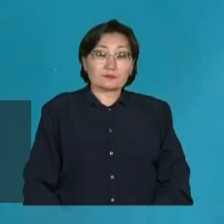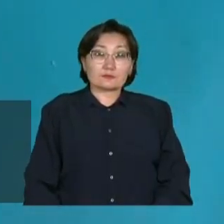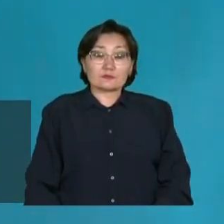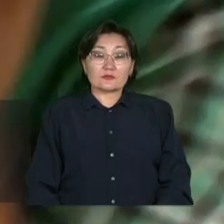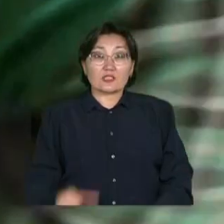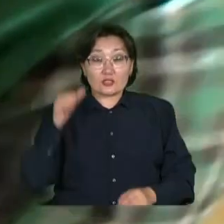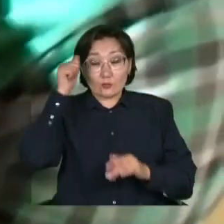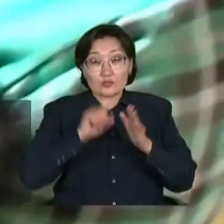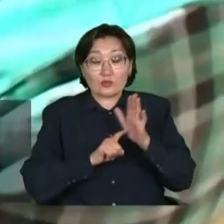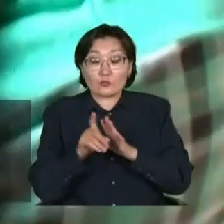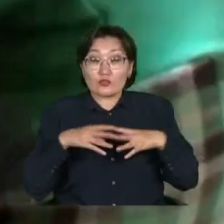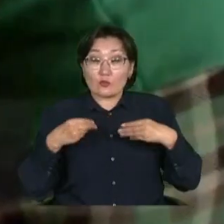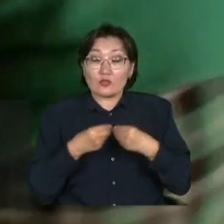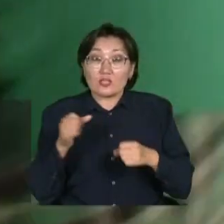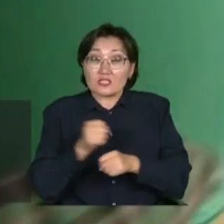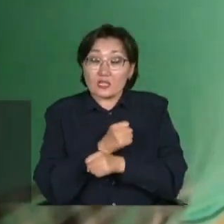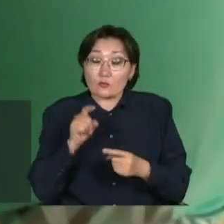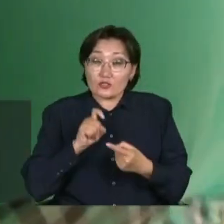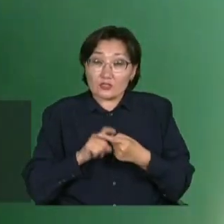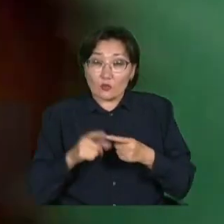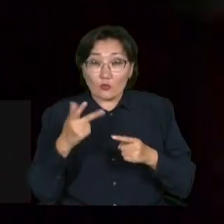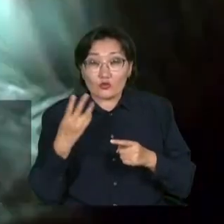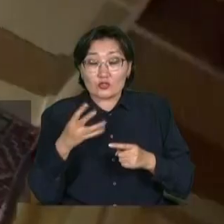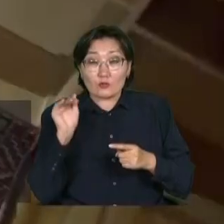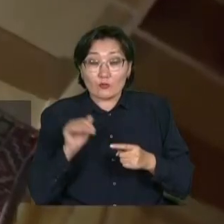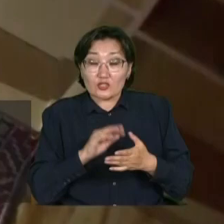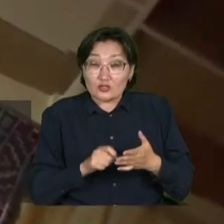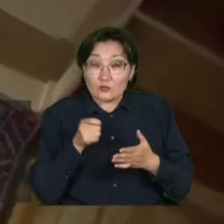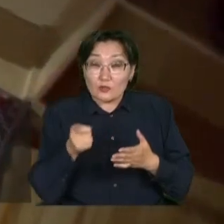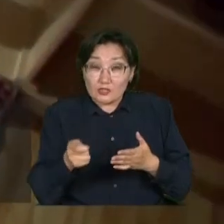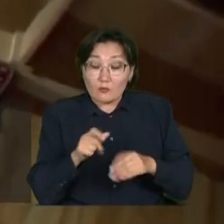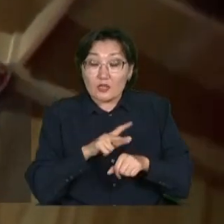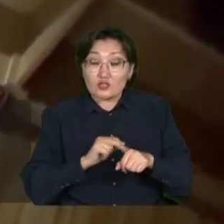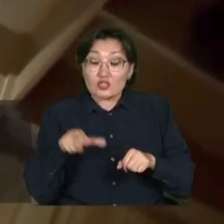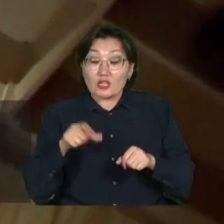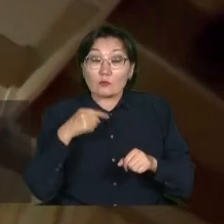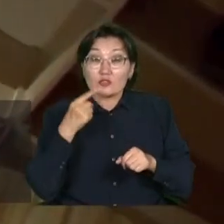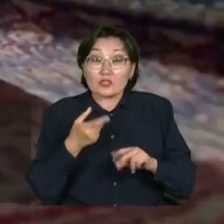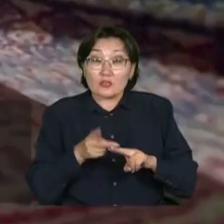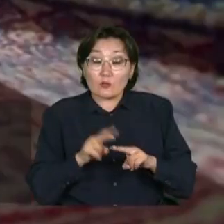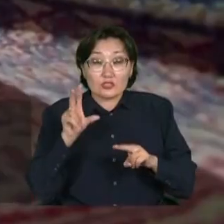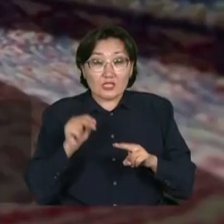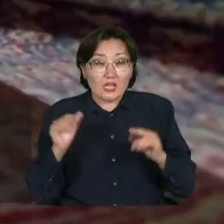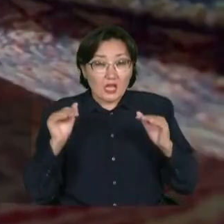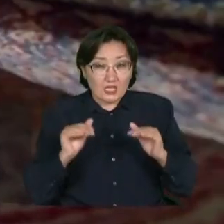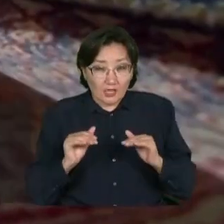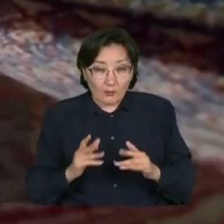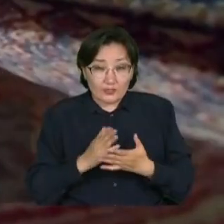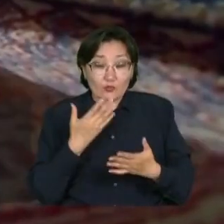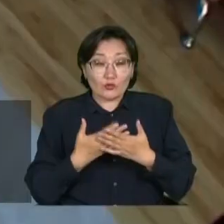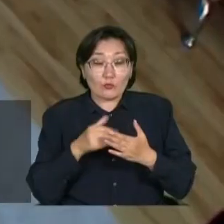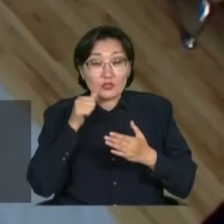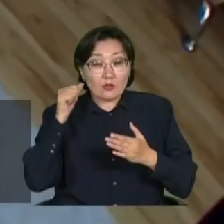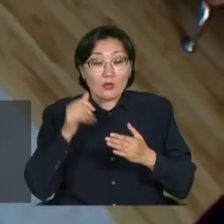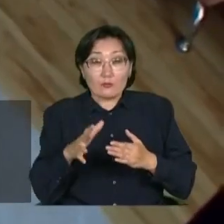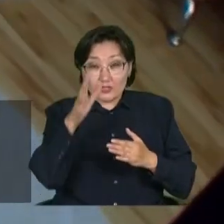Жыл басынан бері тұрмыстық зорлық-зомбылыққа қатысты 34 мың өтінім түскен екен. Полицейлердің сөзінше бұл сан азайып келеді. Мәселен, былтыр